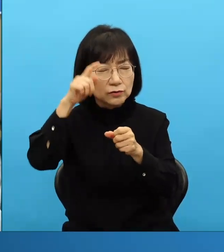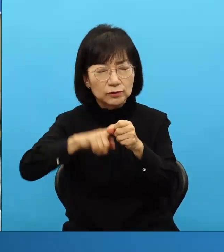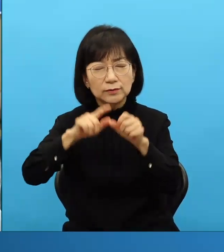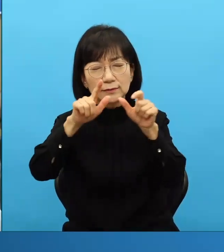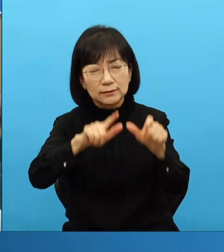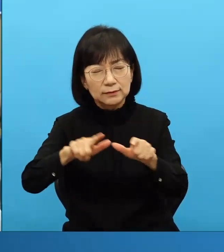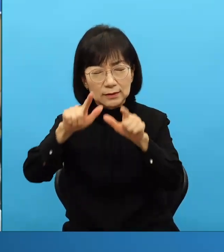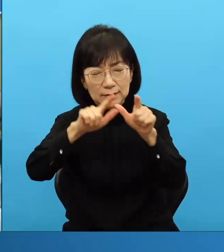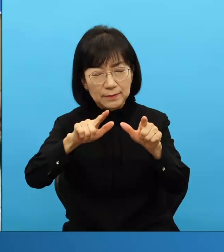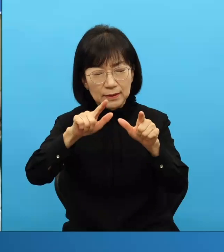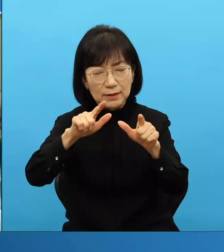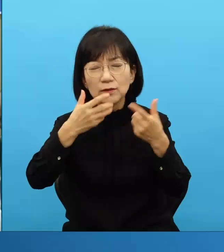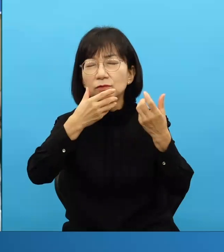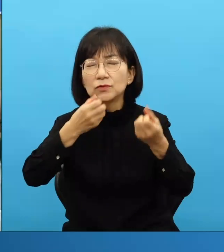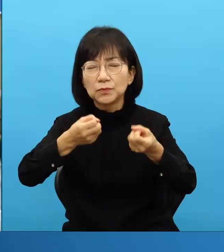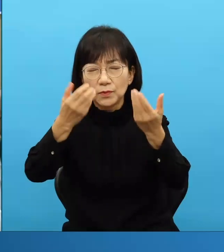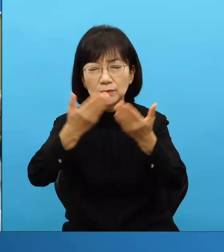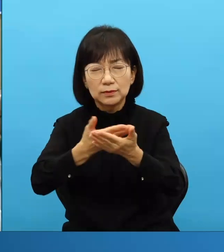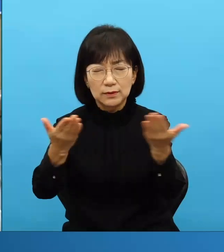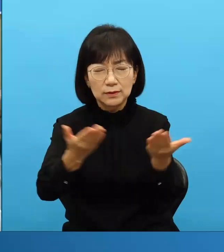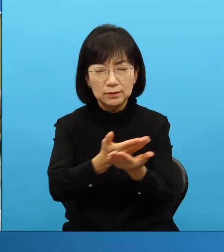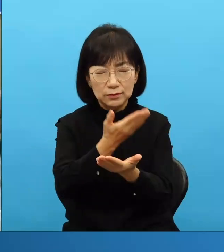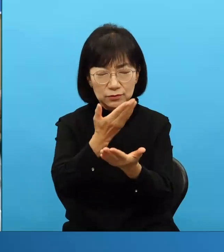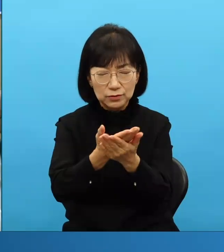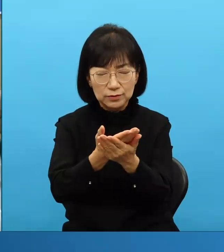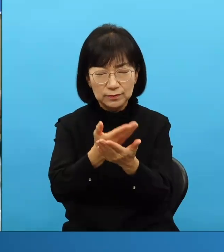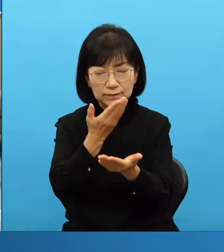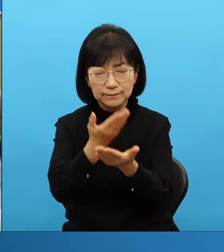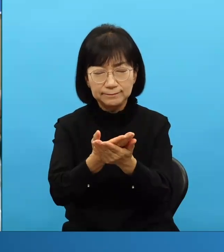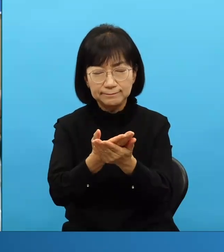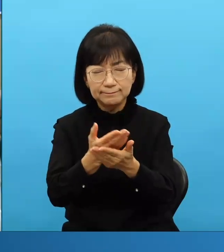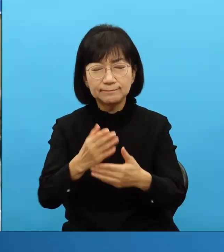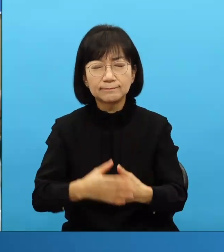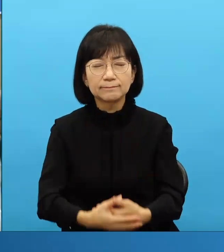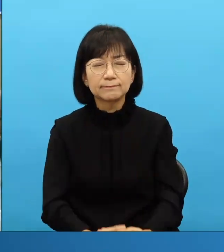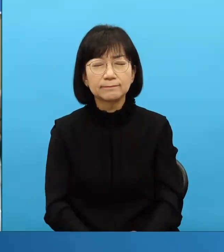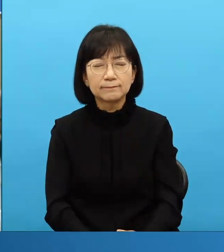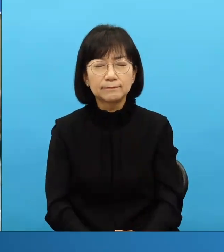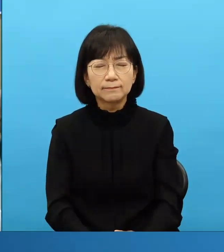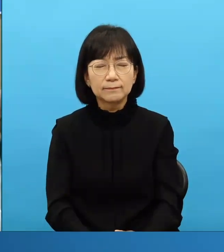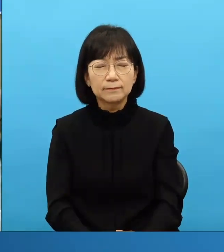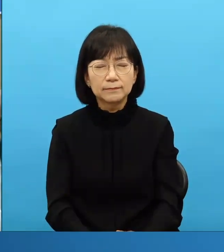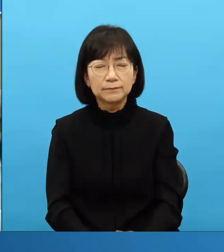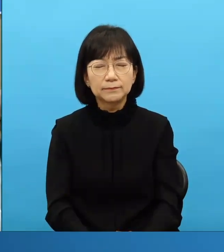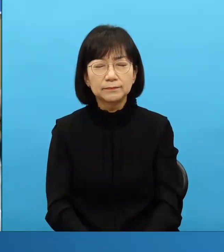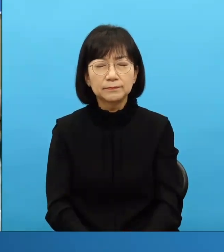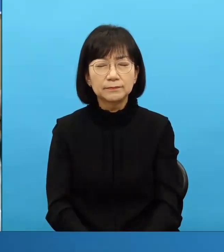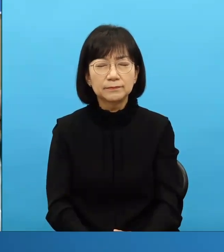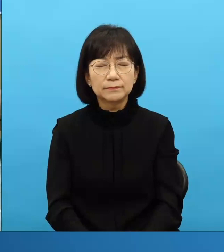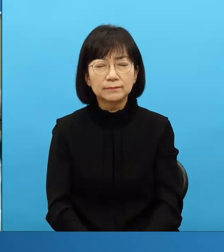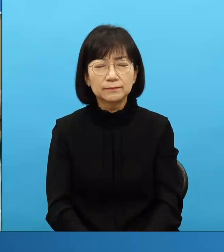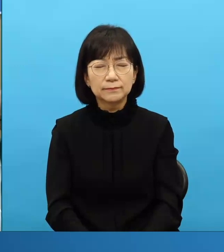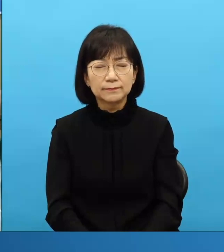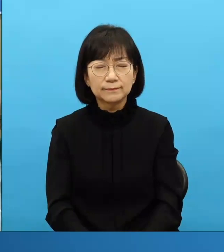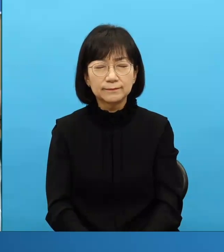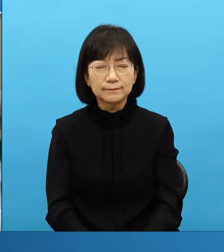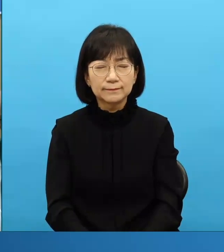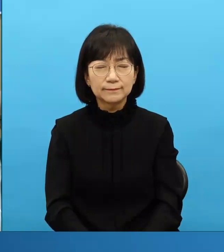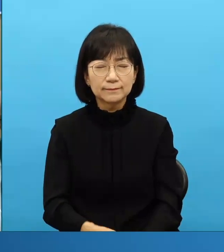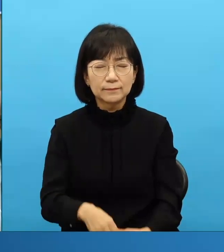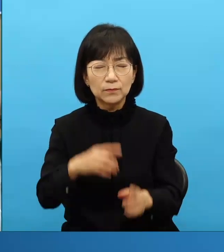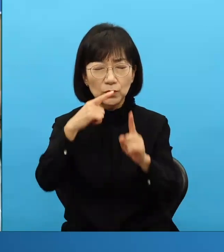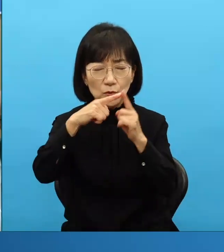personal time of cares become a spiritual system established in each and every one of us, which will later become a channel of blessings in our future lives. 성전